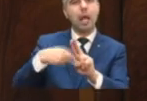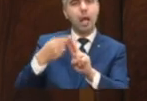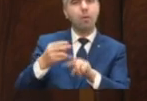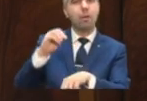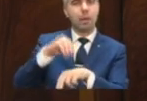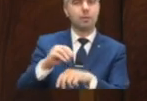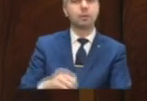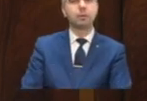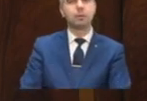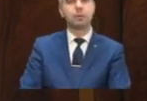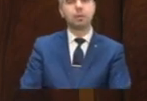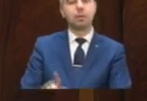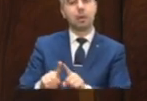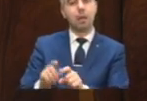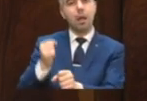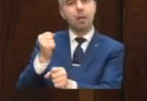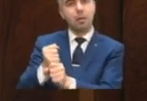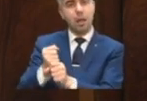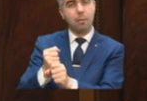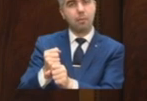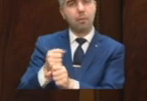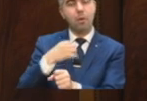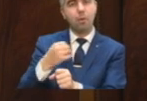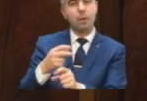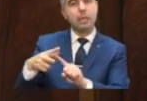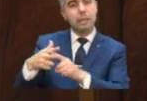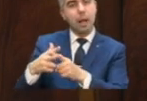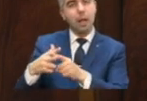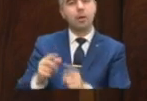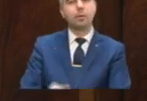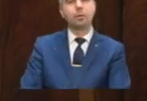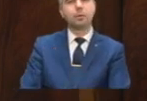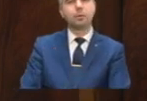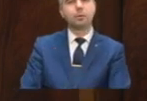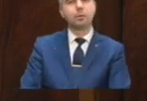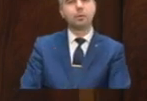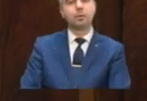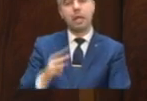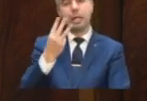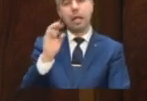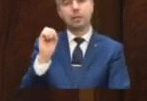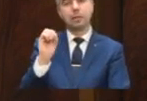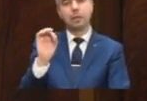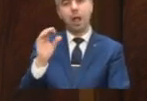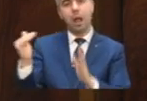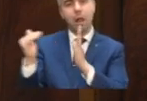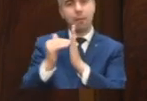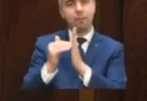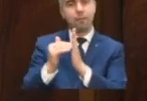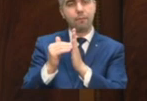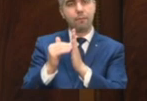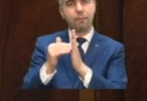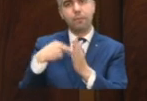ونعاودوها ديال مناصب الشغل. قال انه قطاع الصناعه دار 30,000 منصب شغل، ما شفتش انا فين